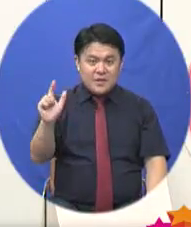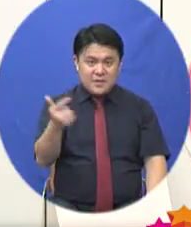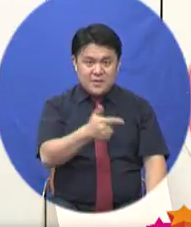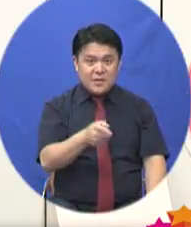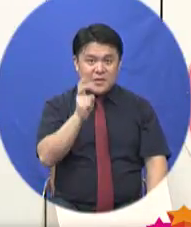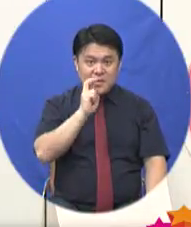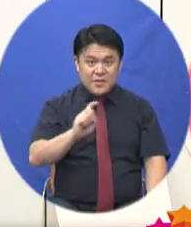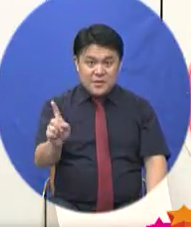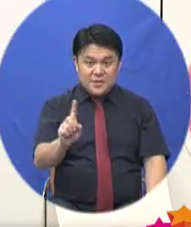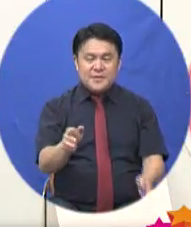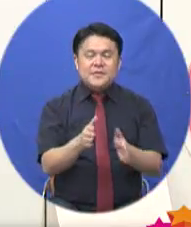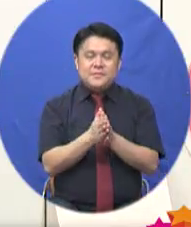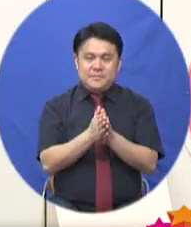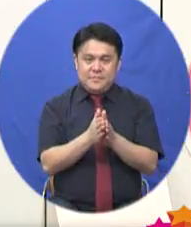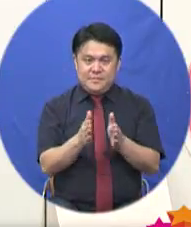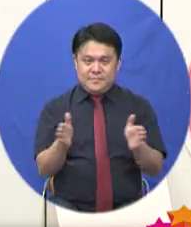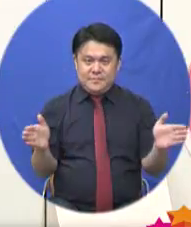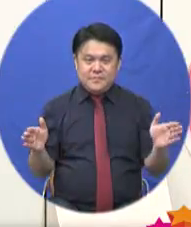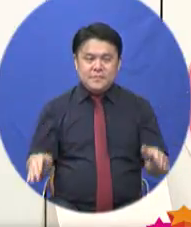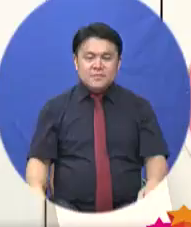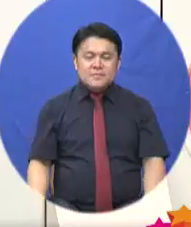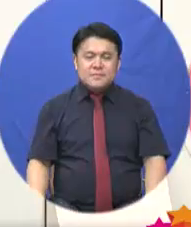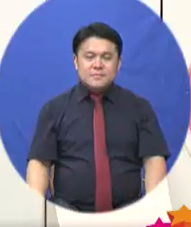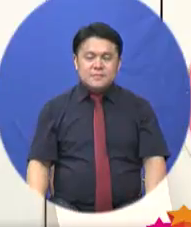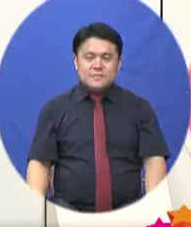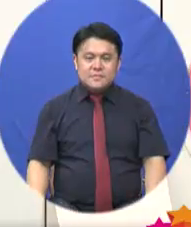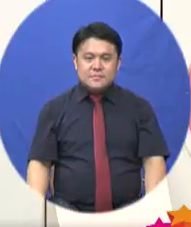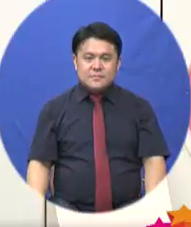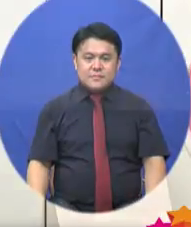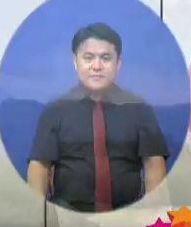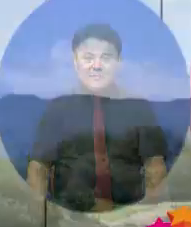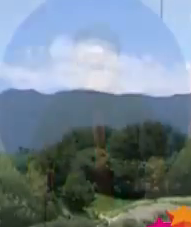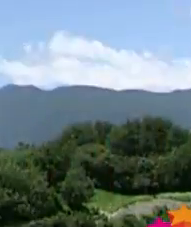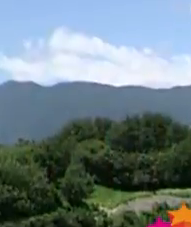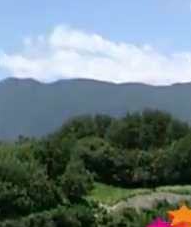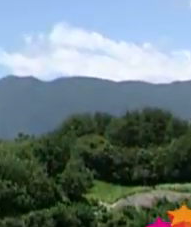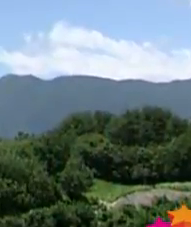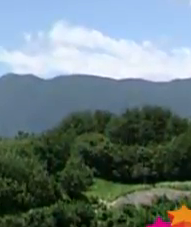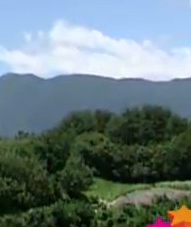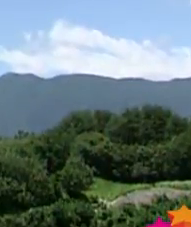부릅니다. 추억의 소야곡.